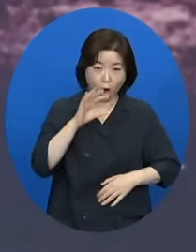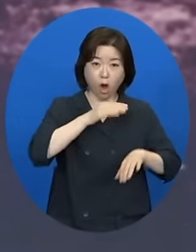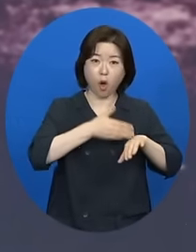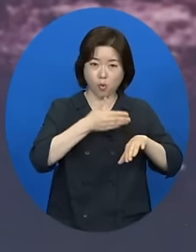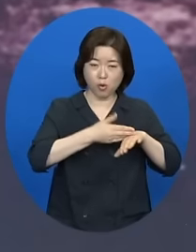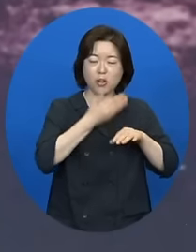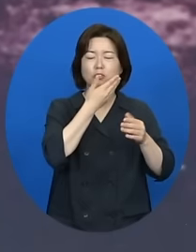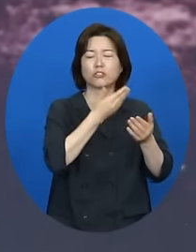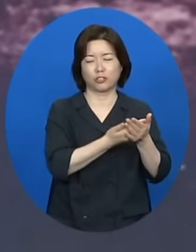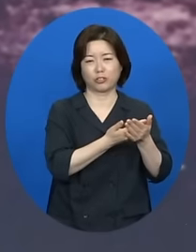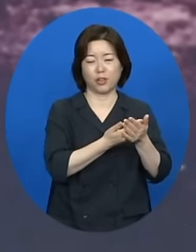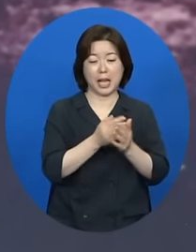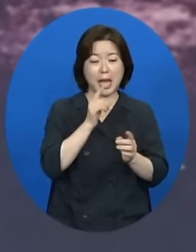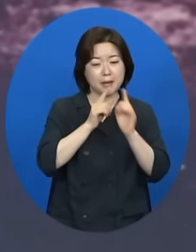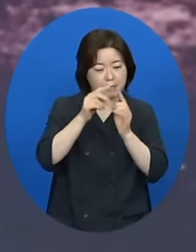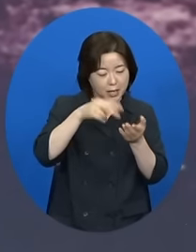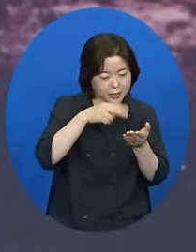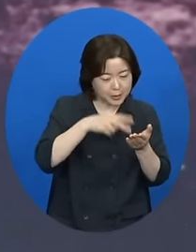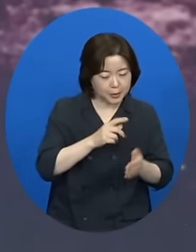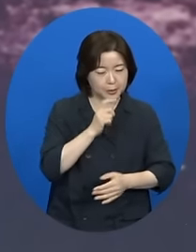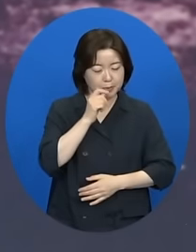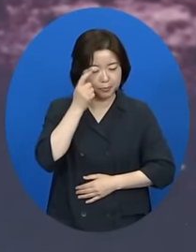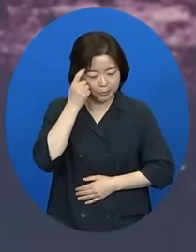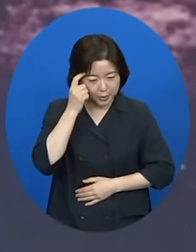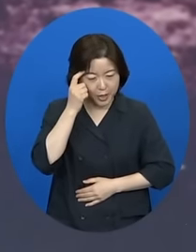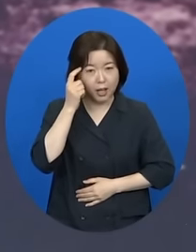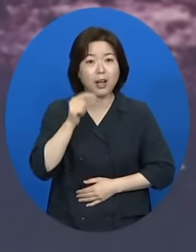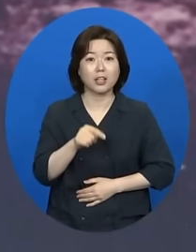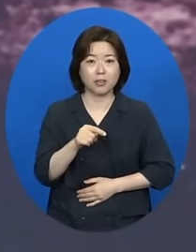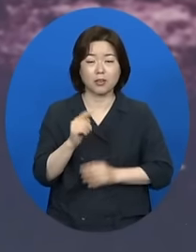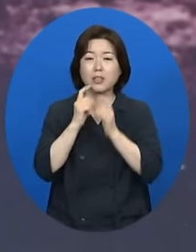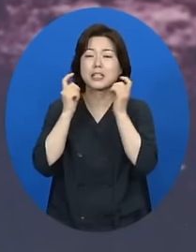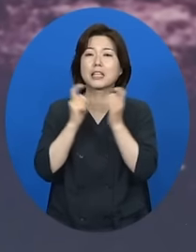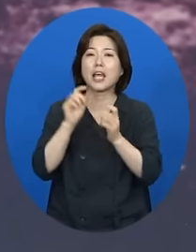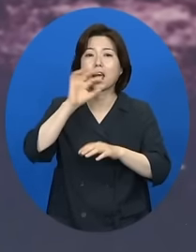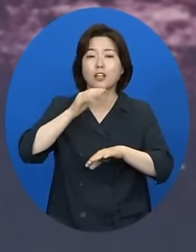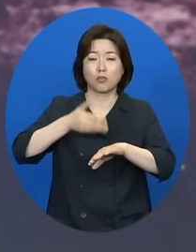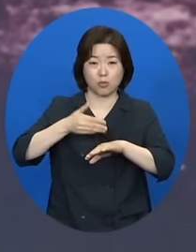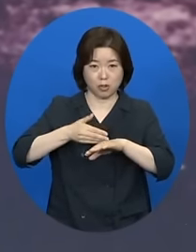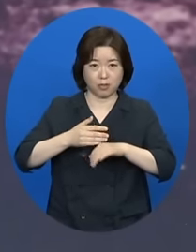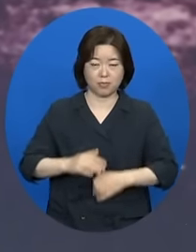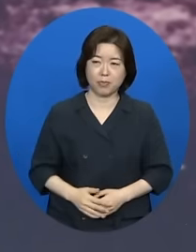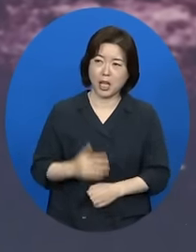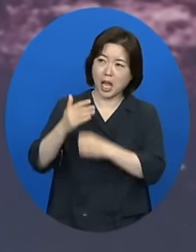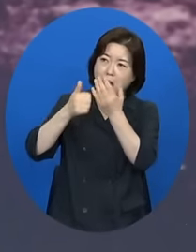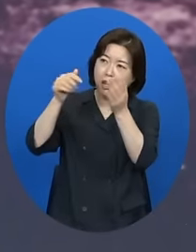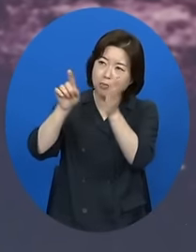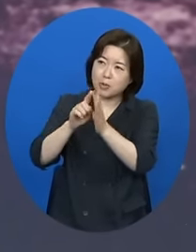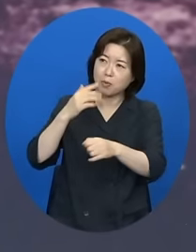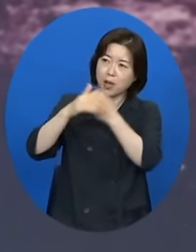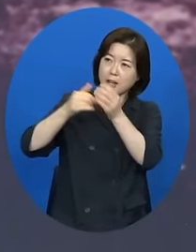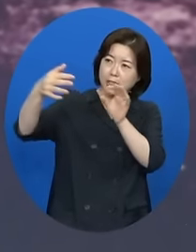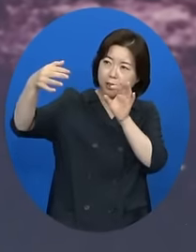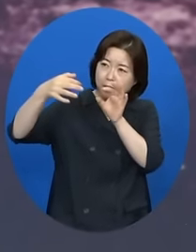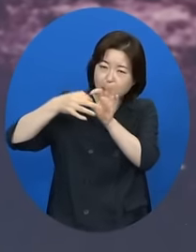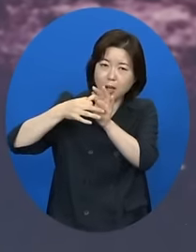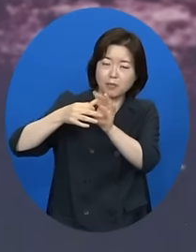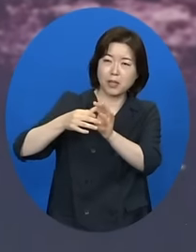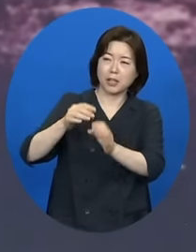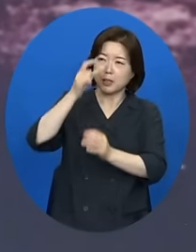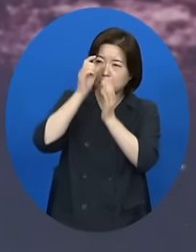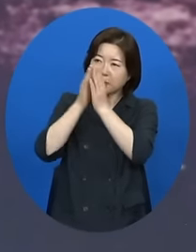여러분 말씀을 읽고 묵상하고 하나님께 나가 기도하고 하나님과의 관계를 맺으며 그 응답을